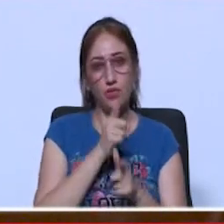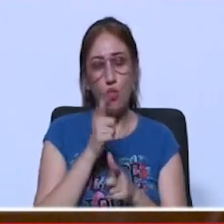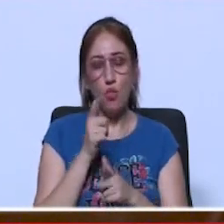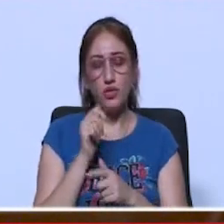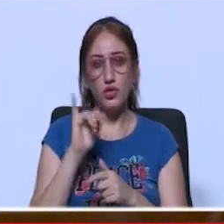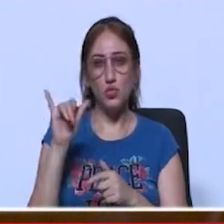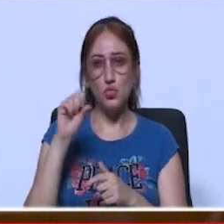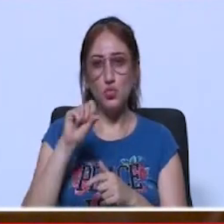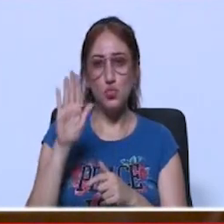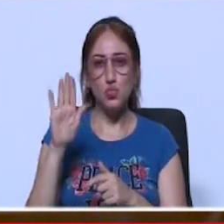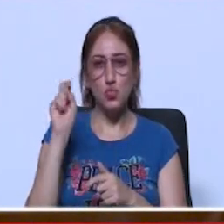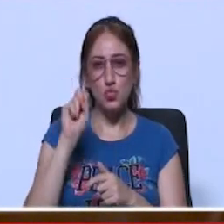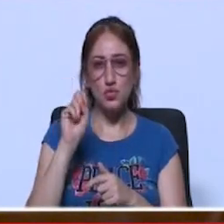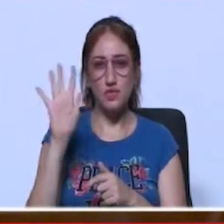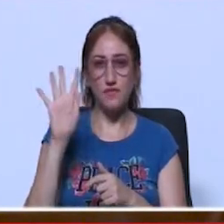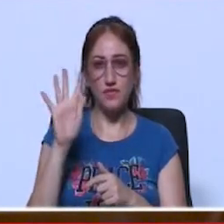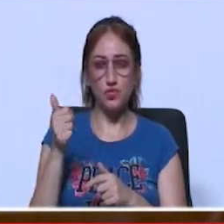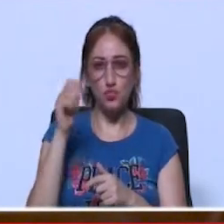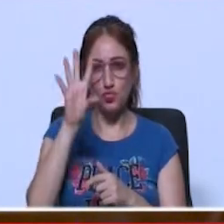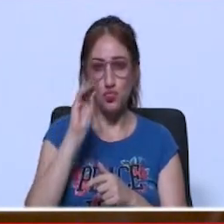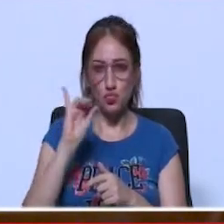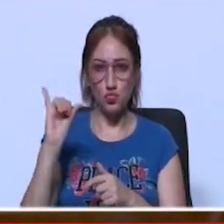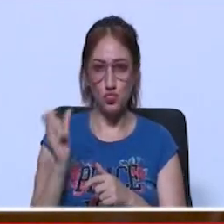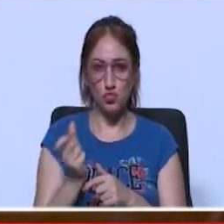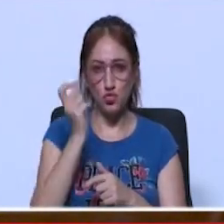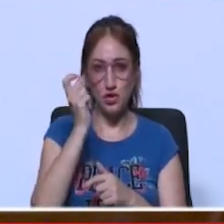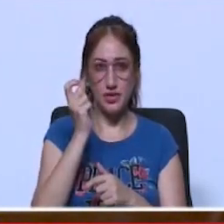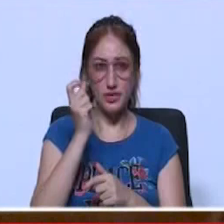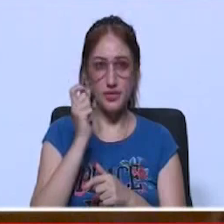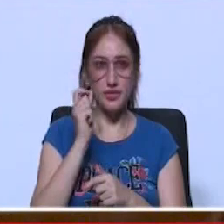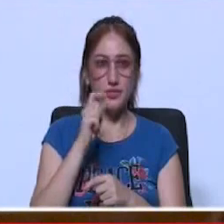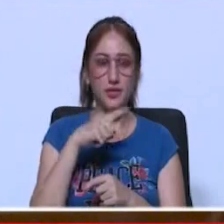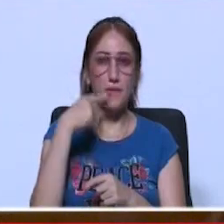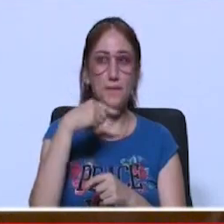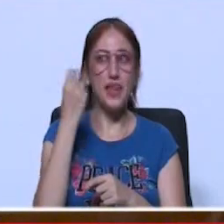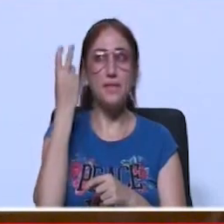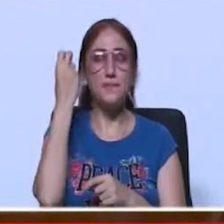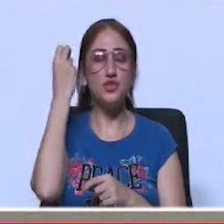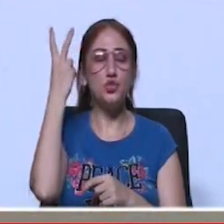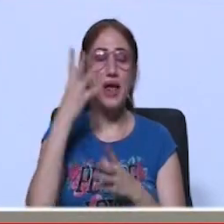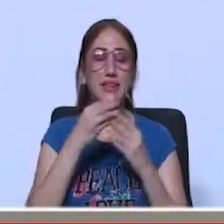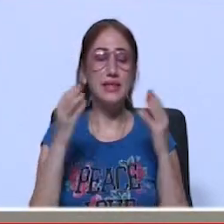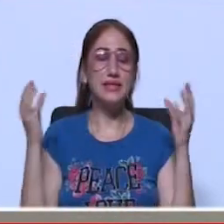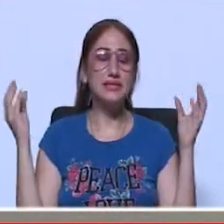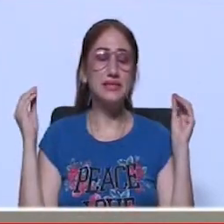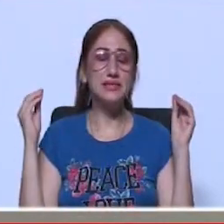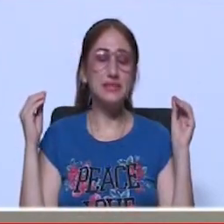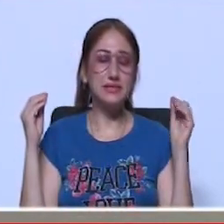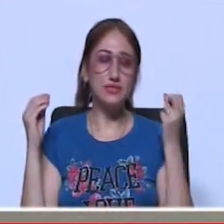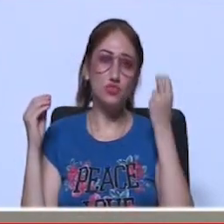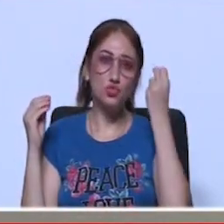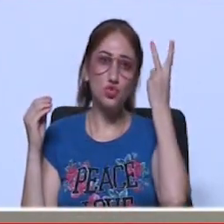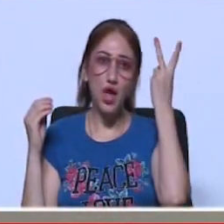الاشاعات يمكن صديقنا خالد يوسف كان كلم ساعتها في الموضوع دوت وغيره عن